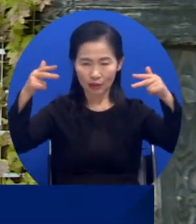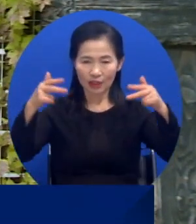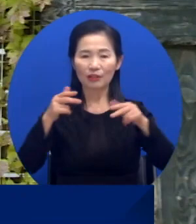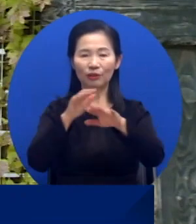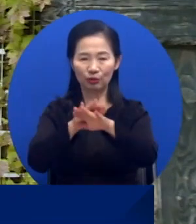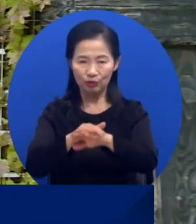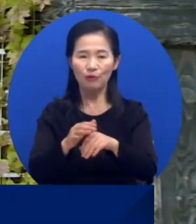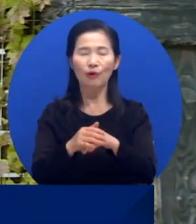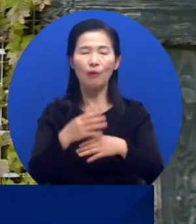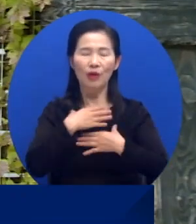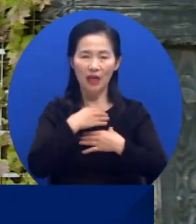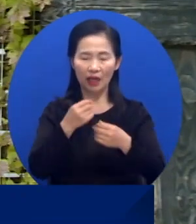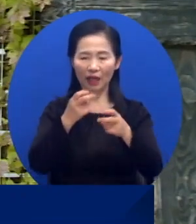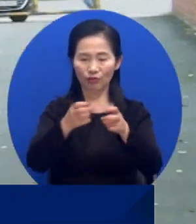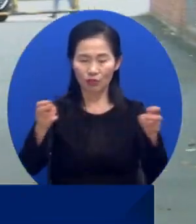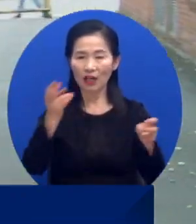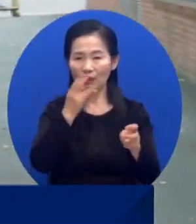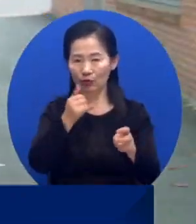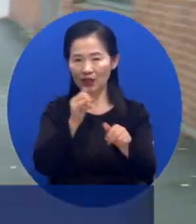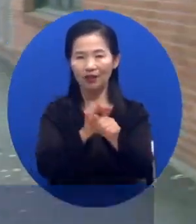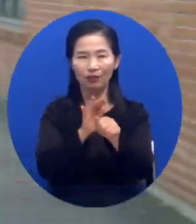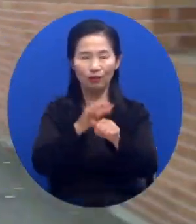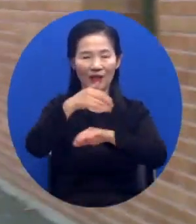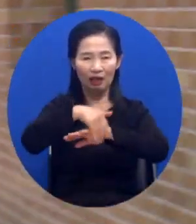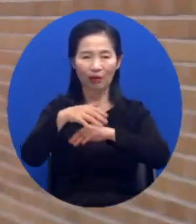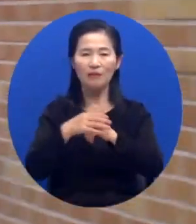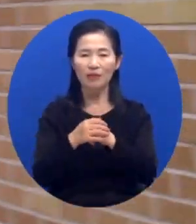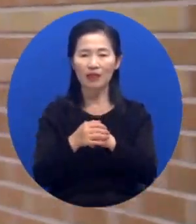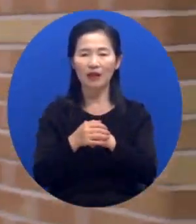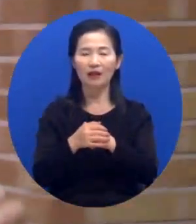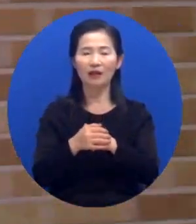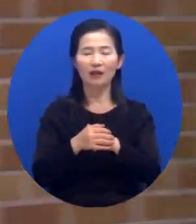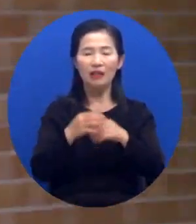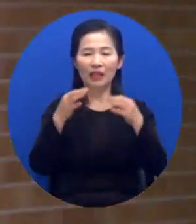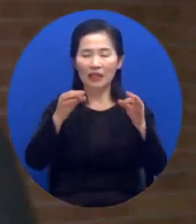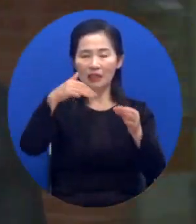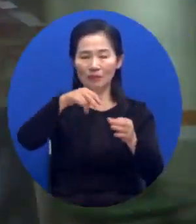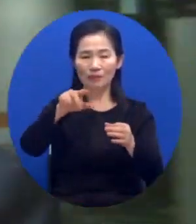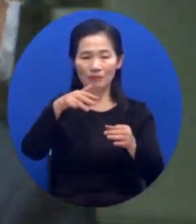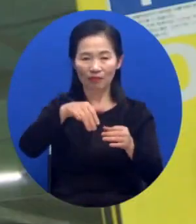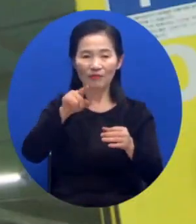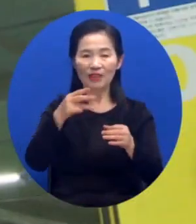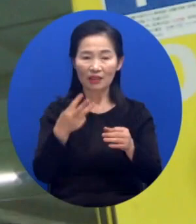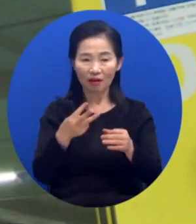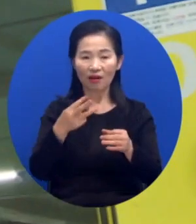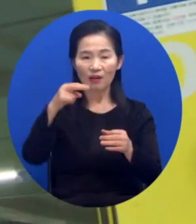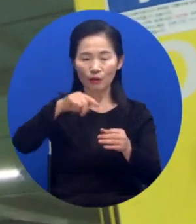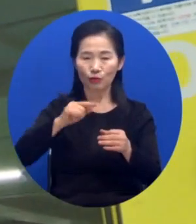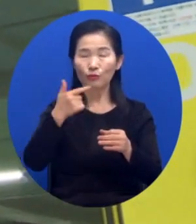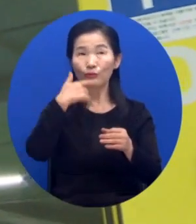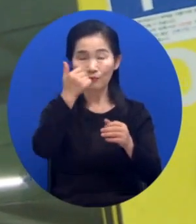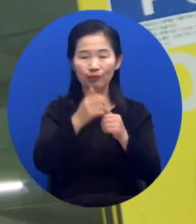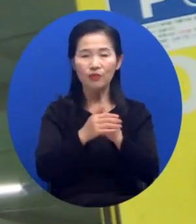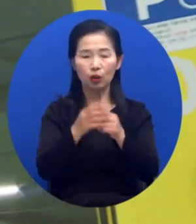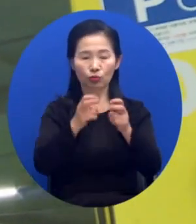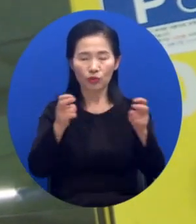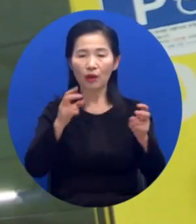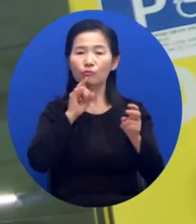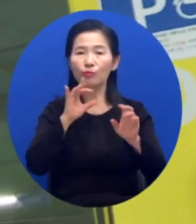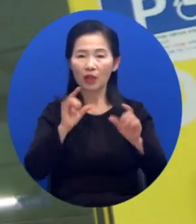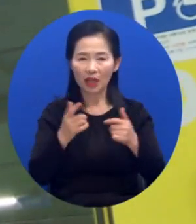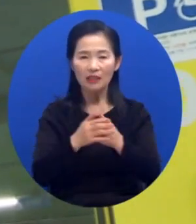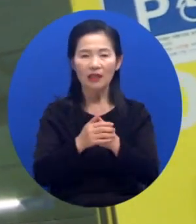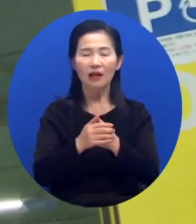수 있는 공간을 준비하고 있습니다 그래서 교회 김철 승 목사는 주차장 뿐만 아니라 시민단체들이 여러